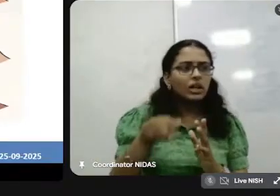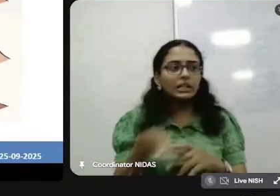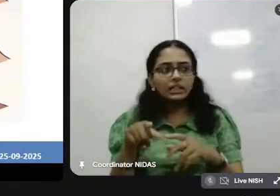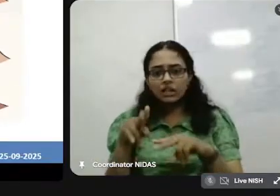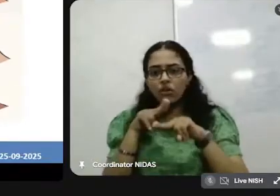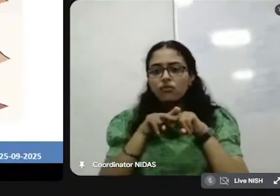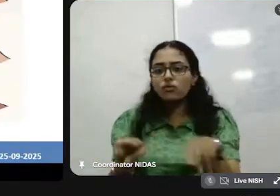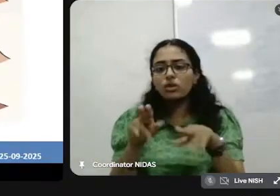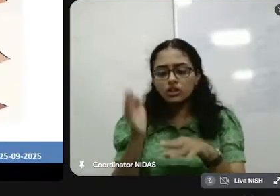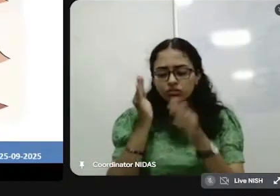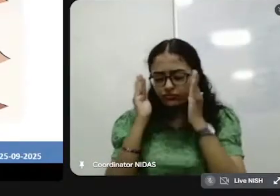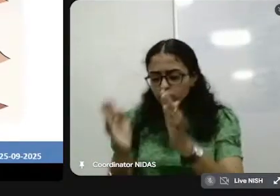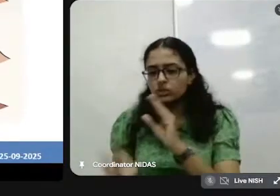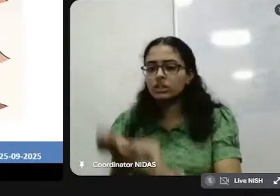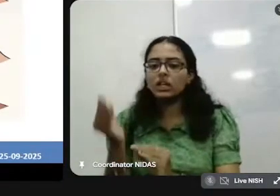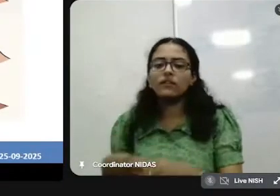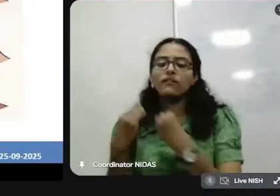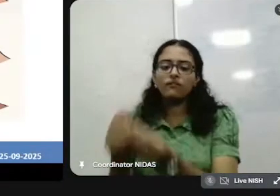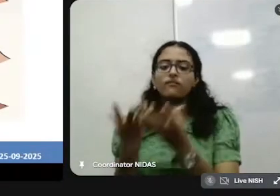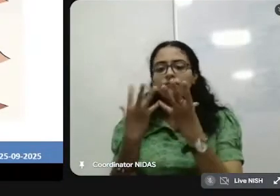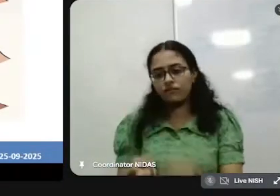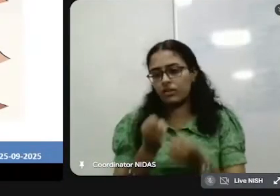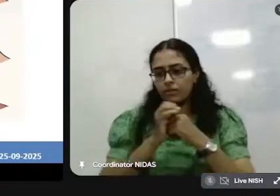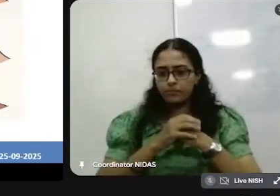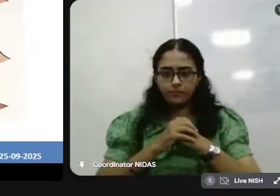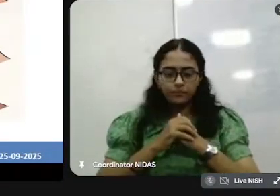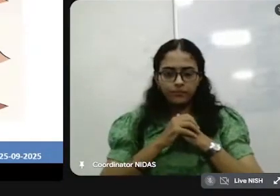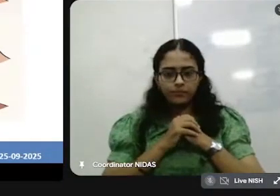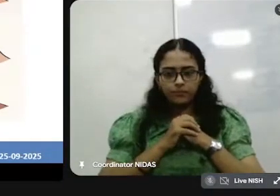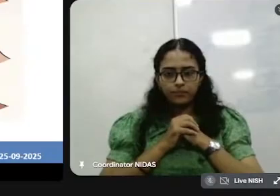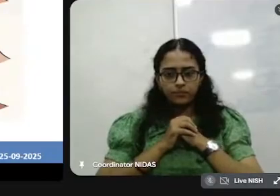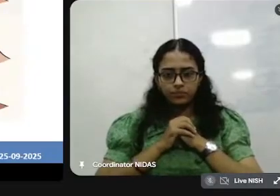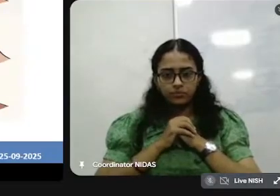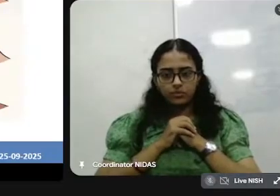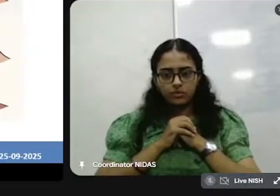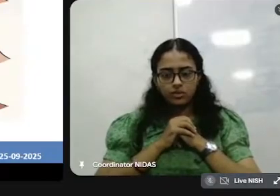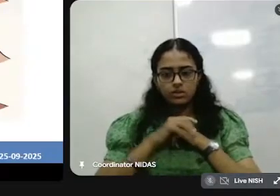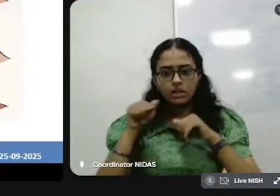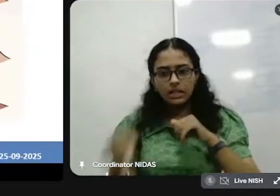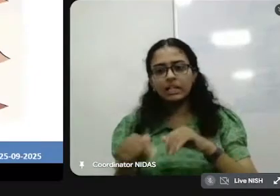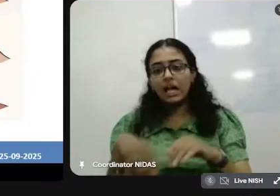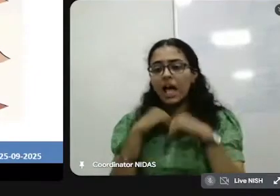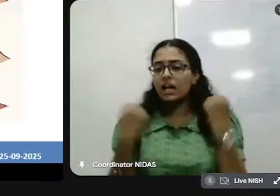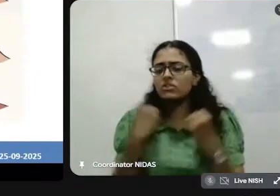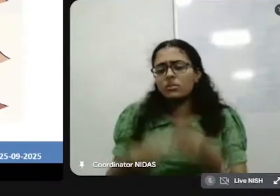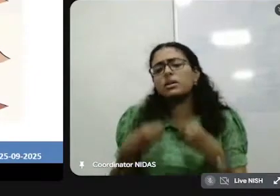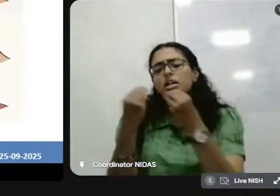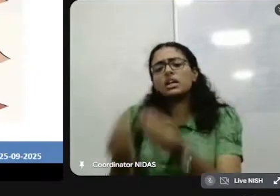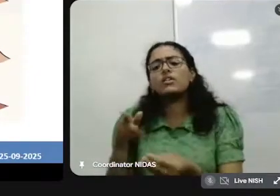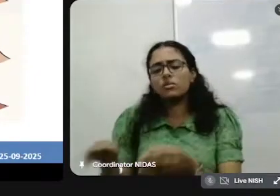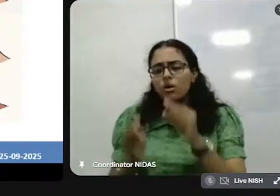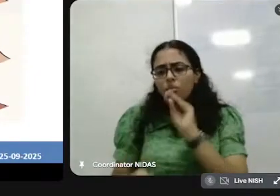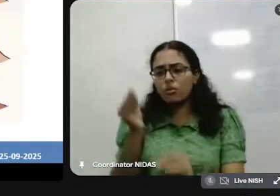ശ്രദ്ധ കൊടുക്കാൻ വേണ്ടിയിട്ട് നമുക്ക് അവരെ പരിശീലിപ്പിക്കാം, മറ്റ് ഡിസ്ട്രാക്ഷൻസ് ഒന്നും നോക്കാതെ. അപ്പം ഈ ആക്ടിവിറ്റീസ് ഒക്കെ നമുക്ക് പതുക്കെ